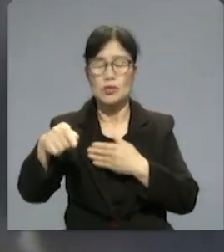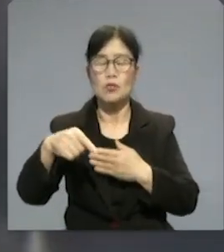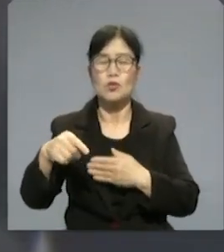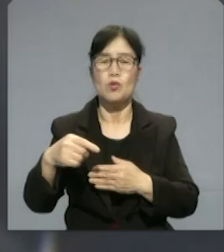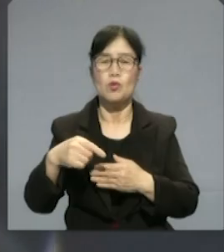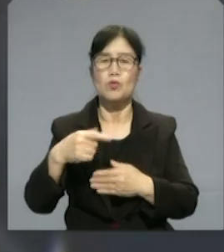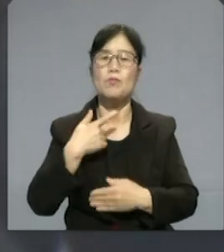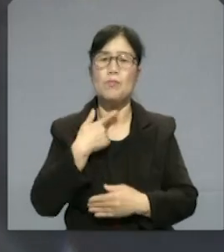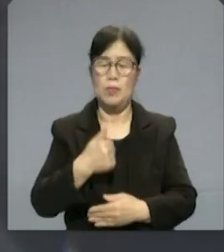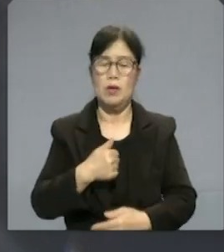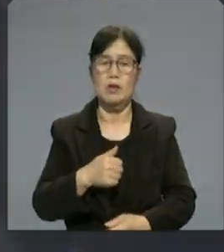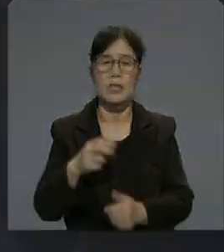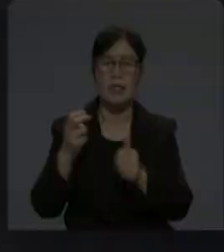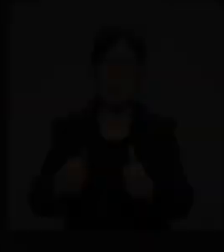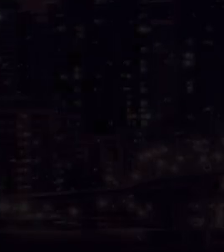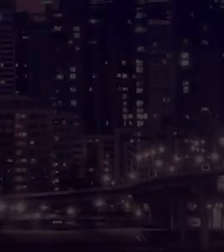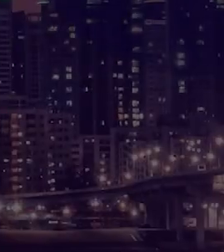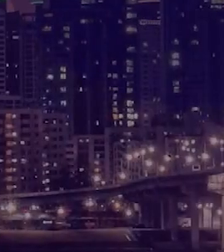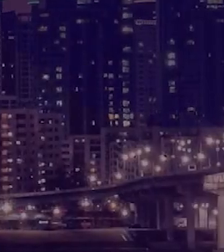혐의로 기소되었습니다